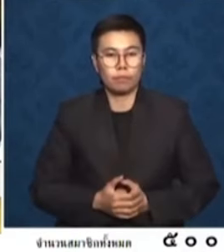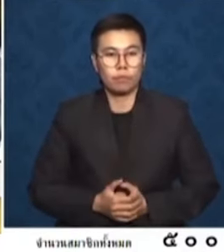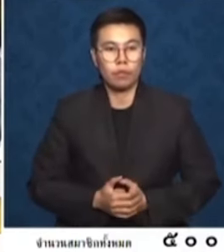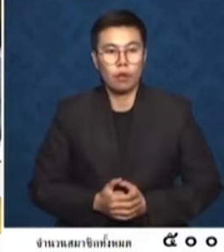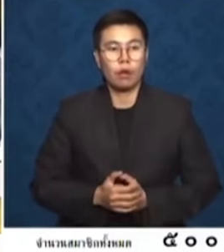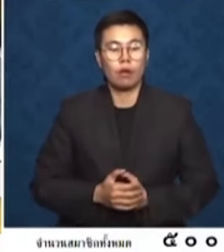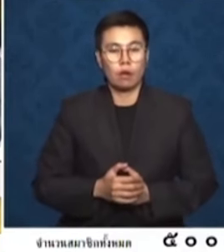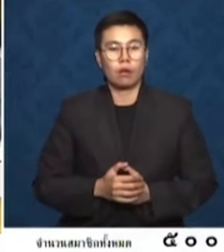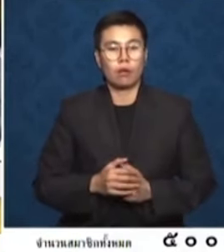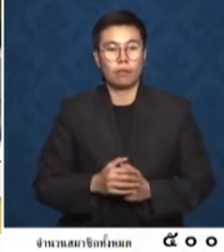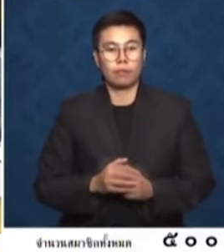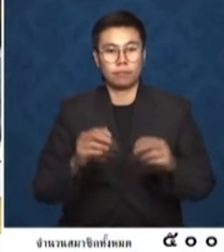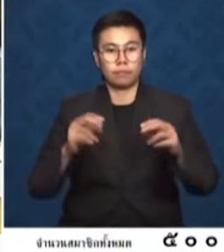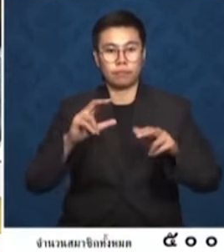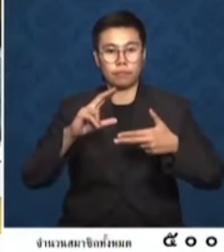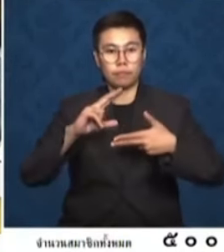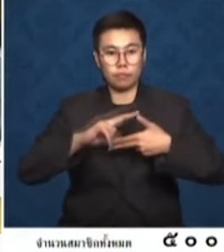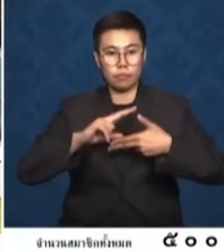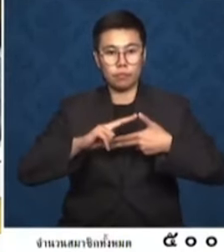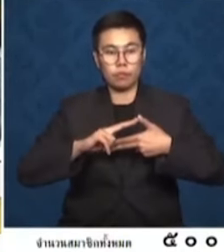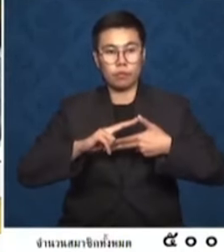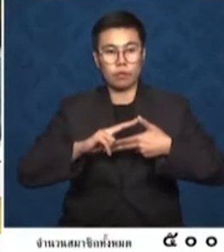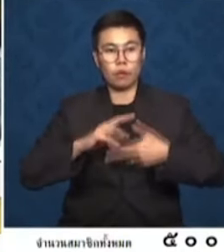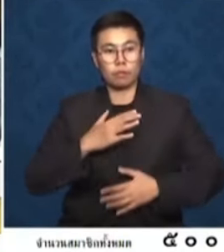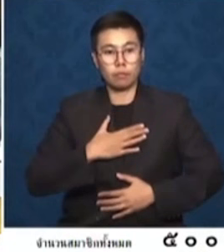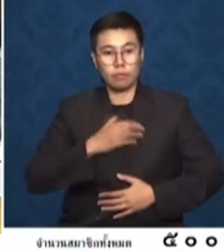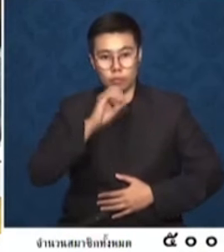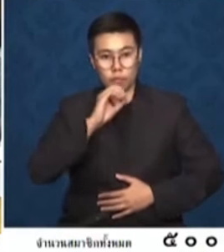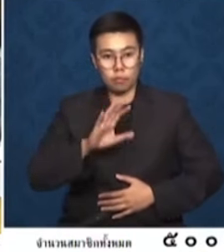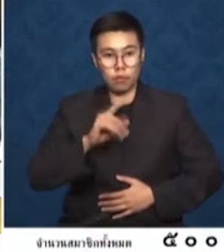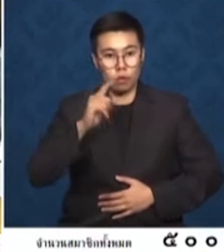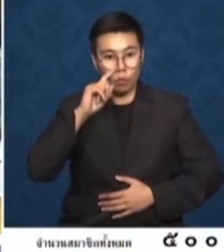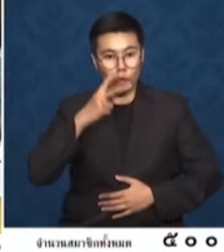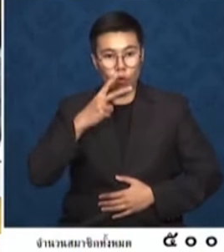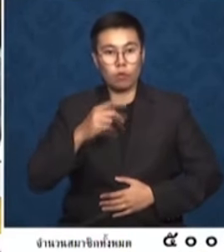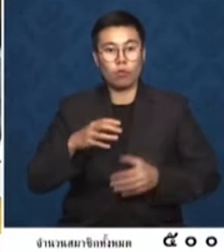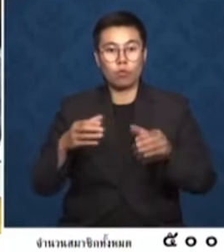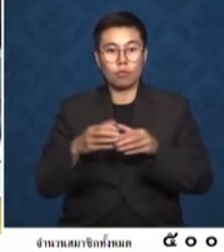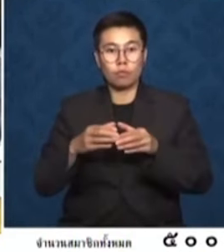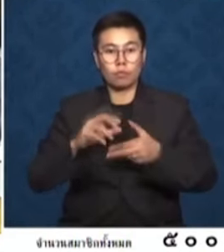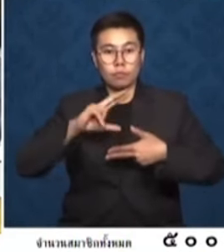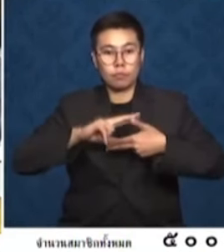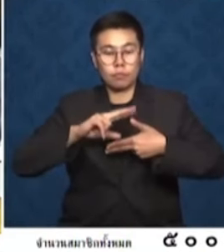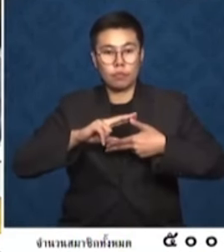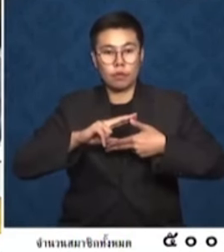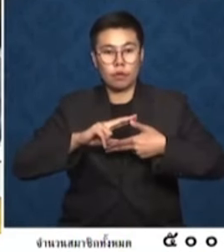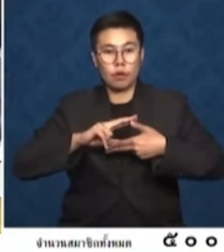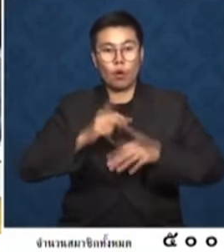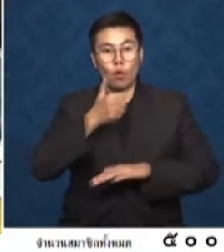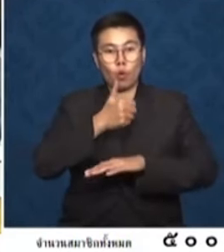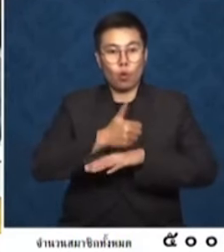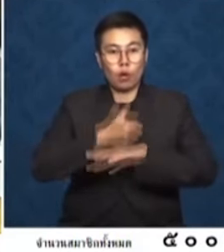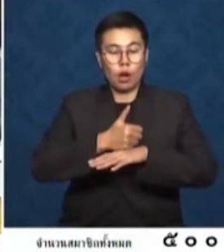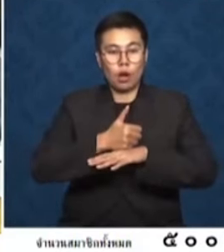ประชารัฐต่อเรื่องราวดังกล่าวอีกรอบนึงนะครับถึงแม้ว่าพรรคพลังประชารัฐนำโดยท่านพลเอกประวิตรวงษ์สุวรรณ